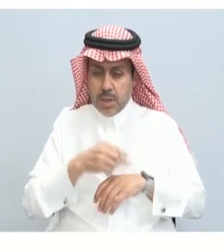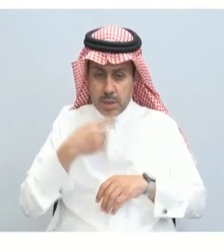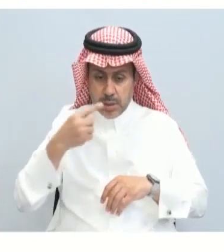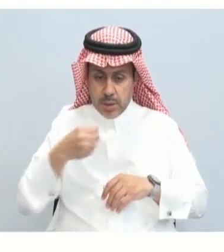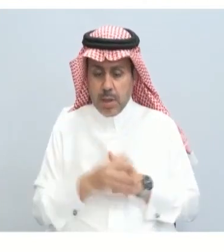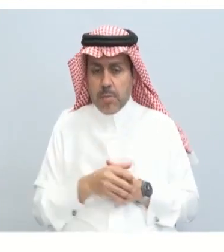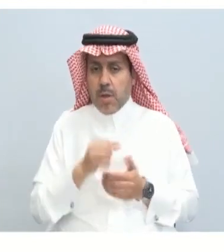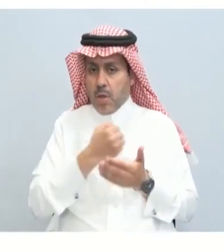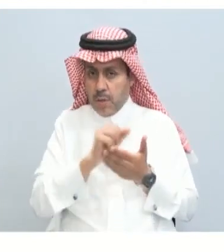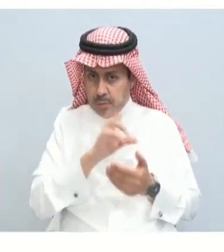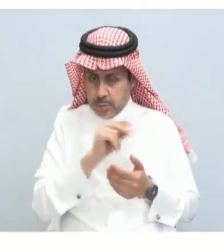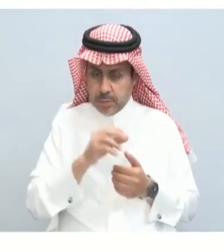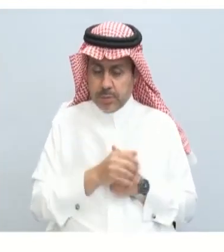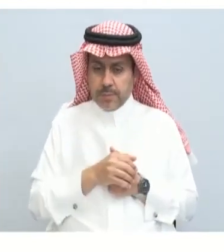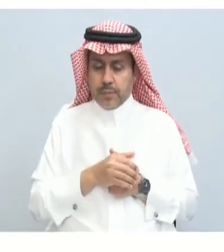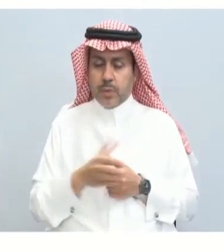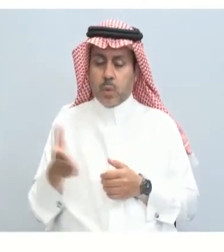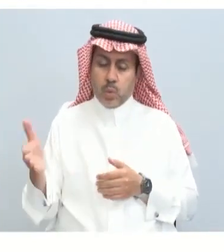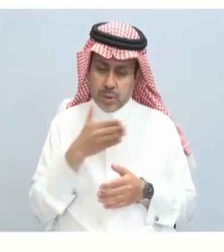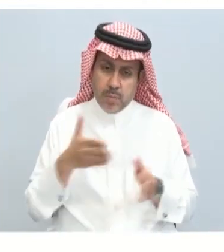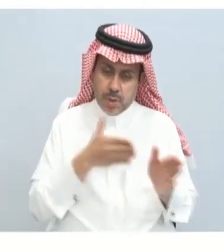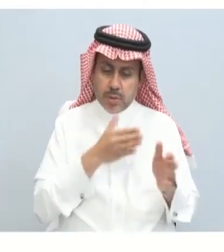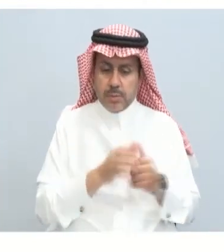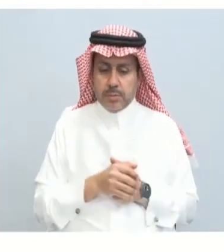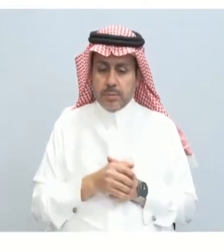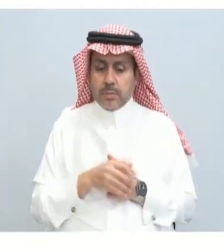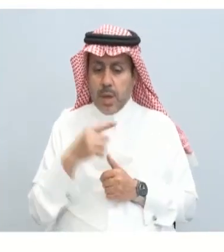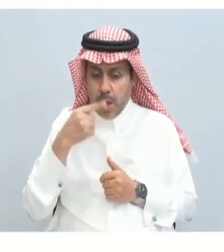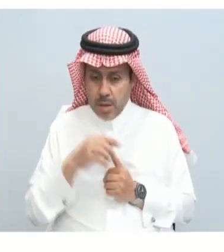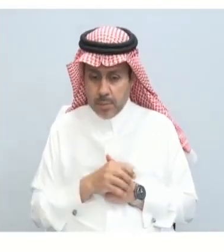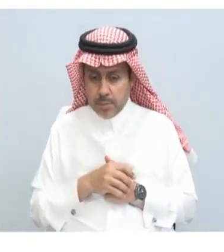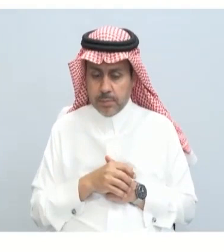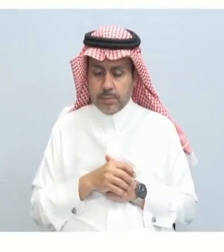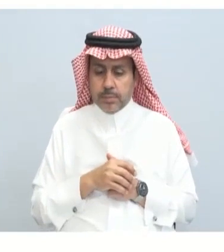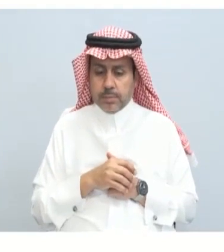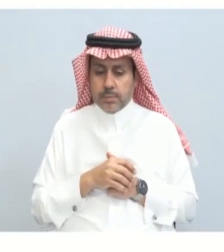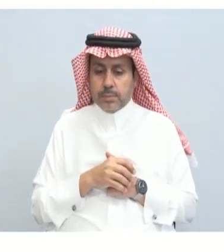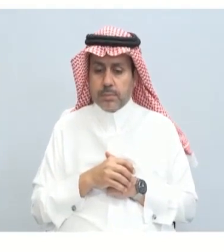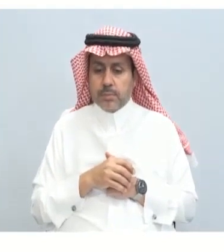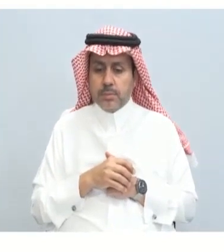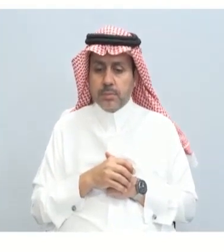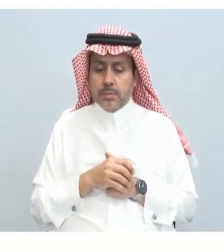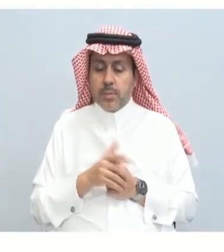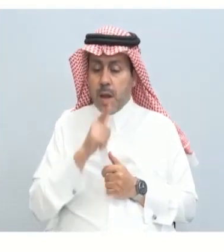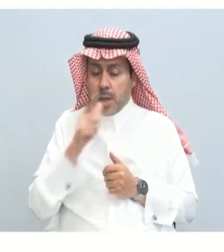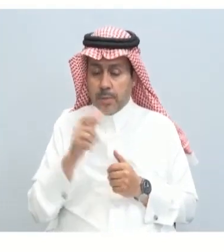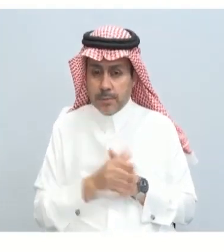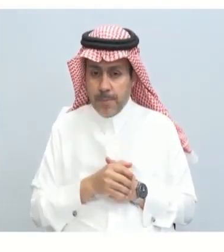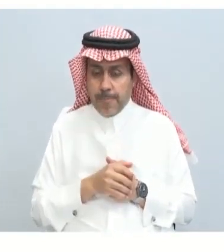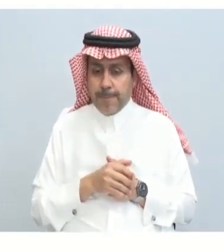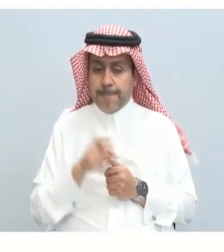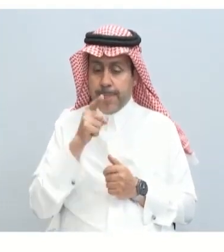وحذف المشبه به وتا بشيء من لوازنه وهي الكلام الا وهي الكلام قال اعرابي يمدح قوما اولئك